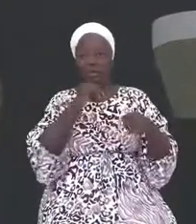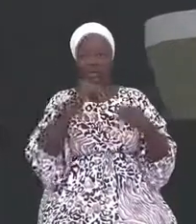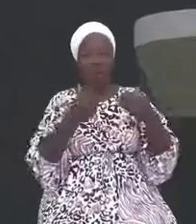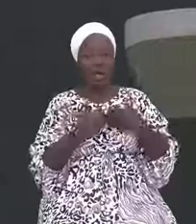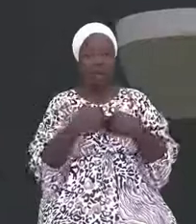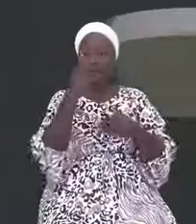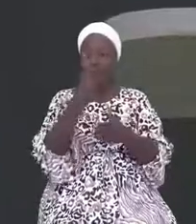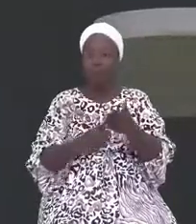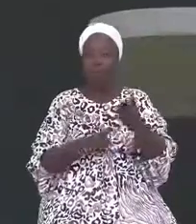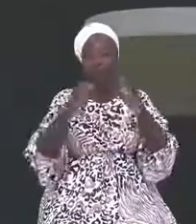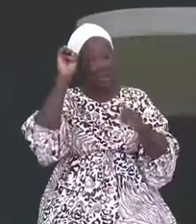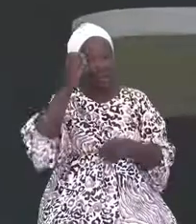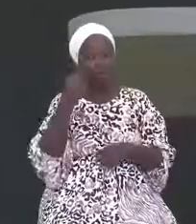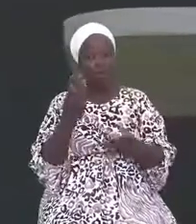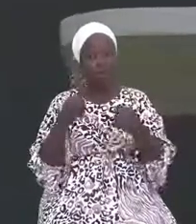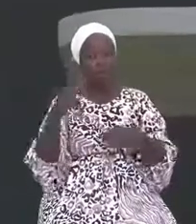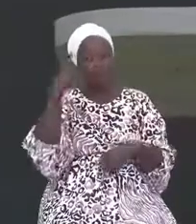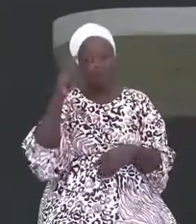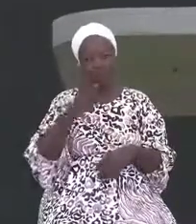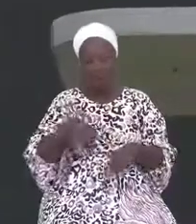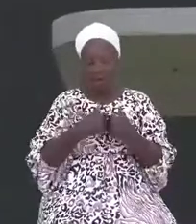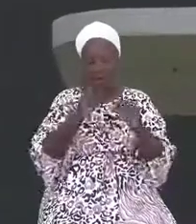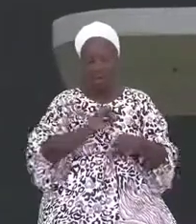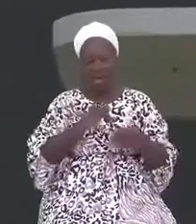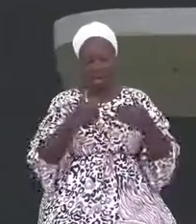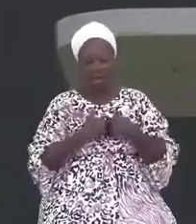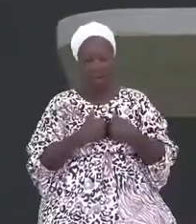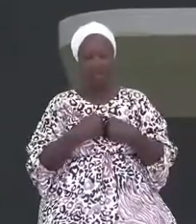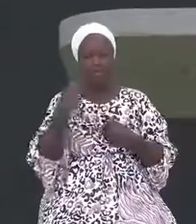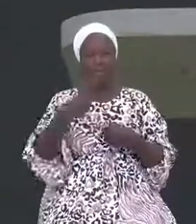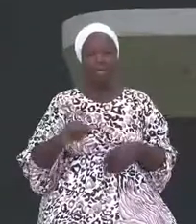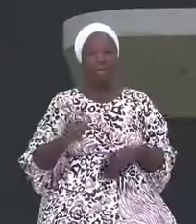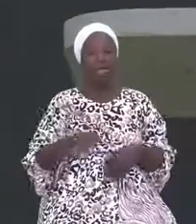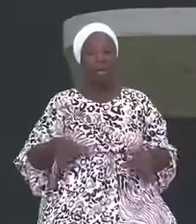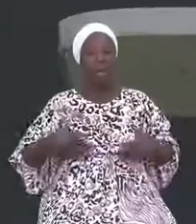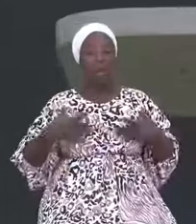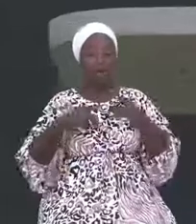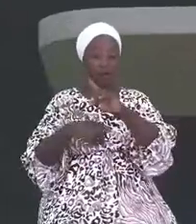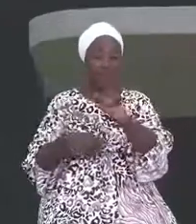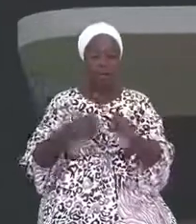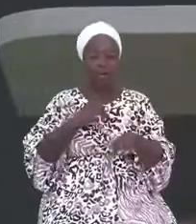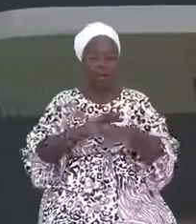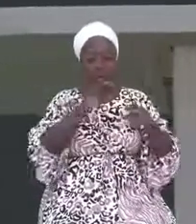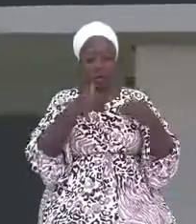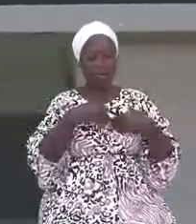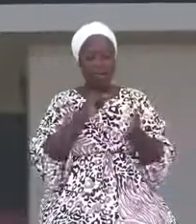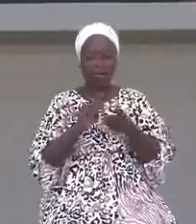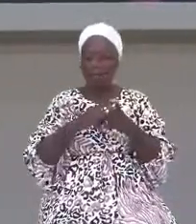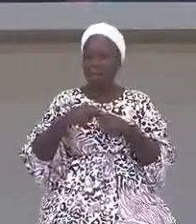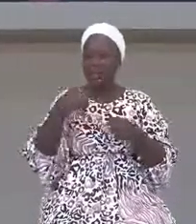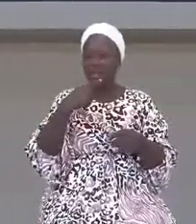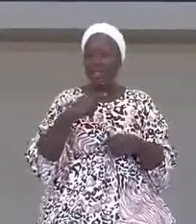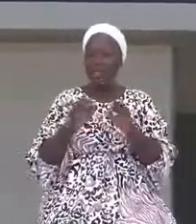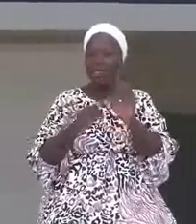ce qu'il venait chercher. Comment puis-je avoir la vie éternelle? Et il n'a pas reçu cela. Alors ils se sont dit, si